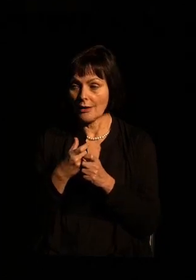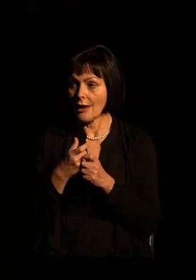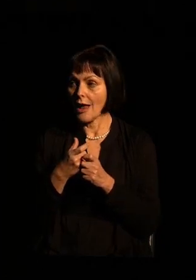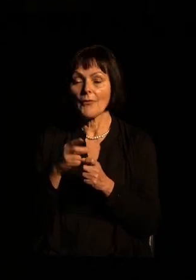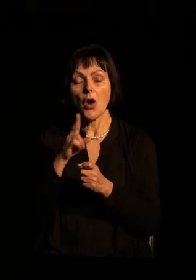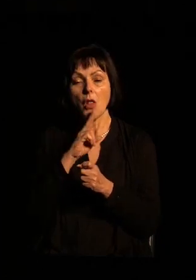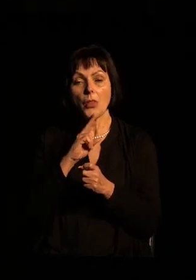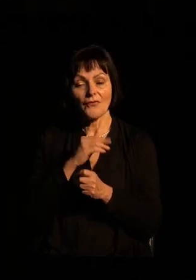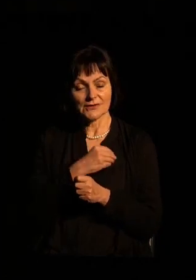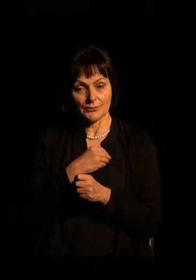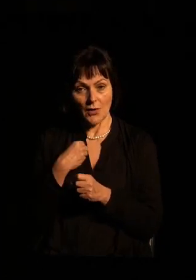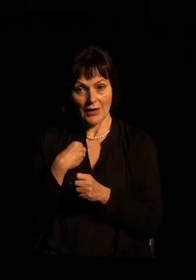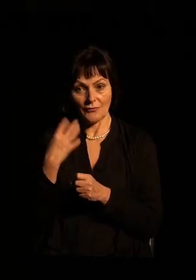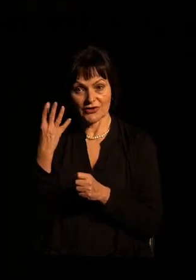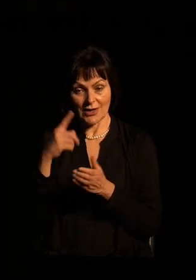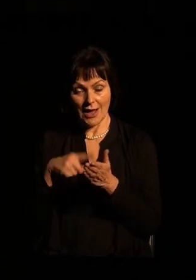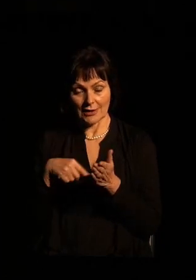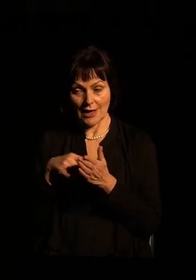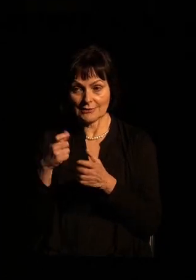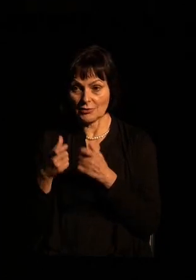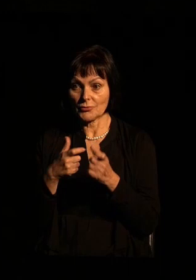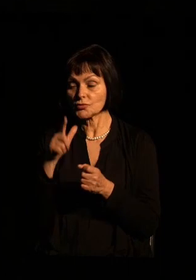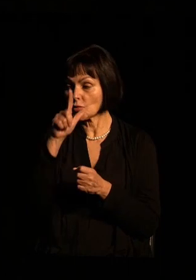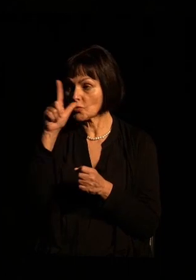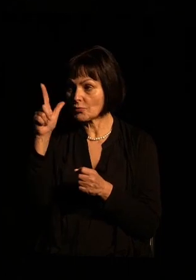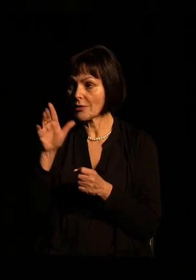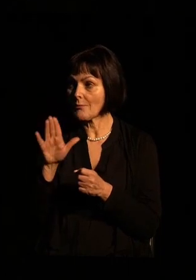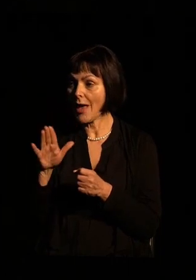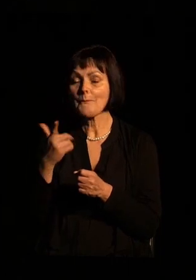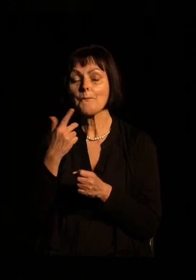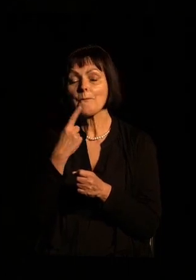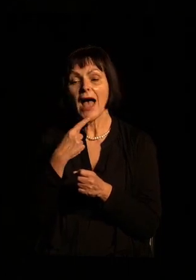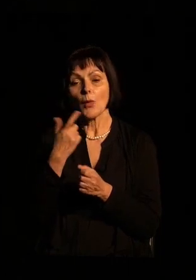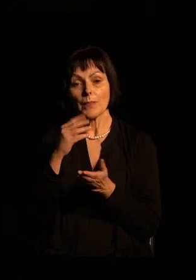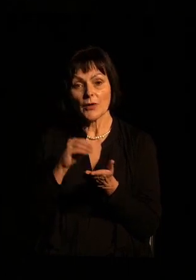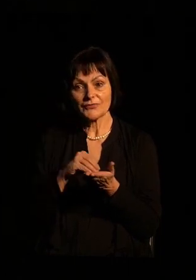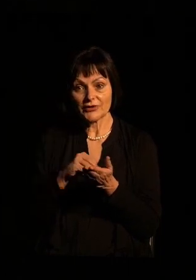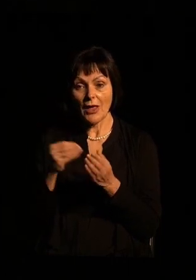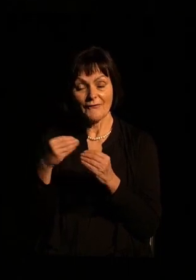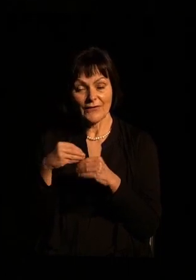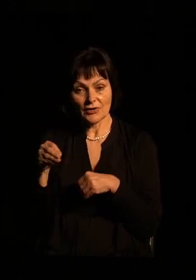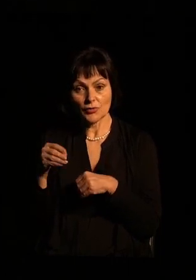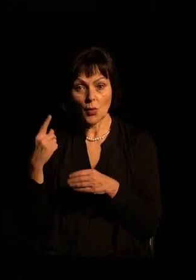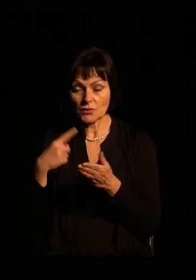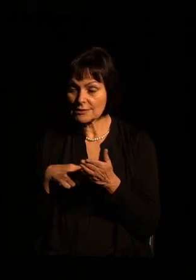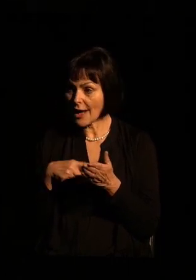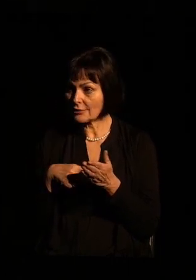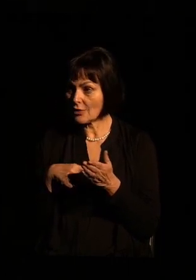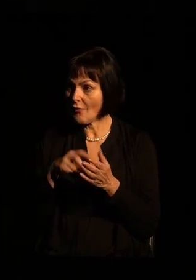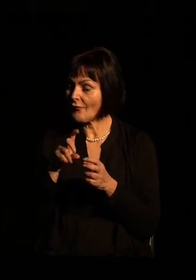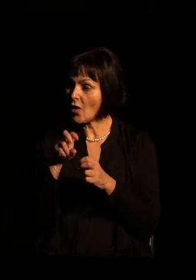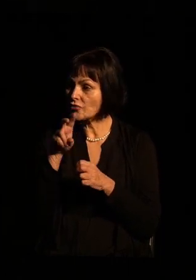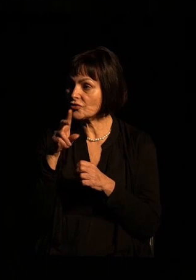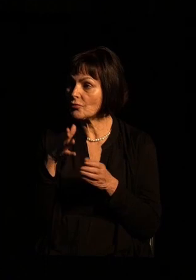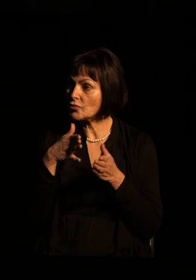lodowiec Polaków, co i to czterokrotnie robiłem z ludźmi, którzy mieli małe doświadczenie. W większości ostatnio wchodzimy